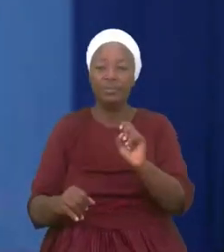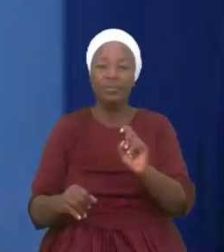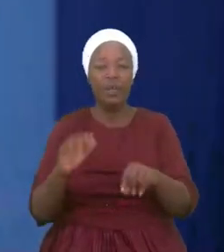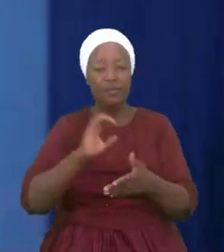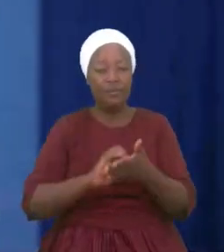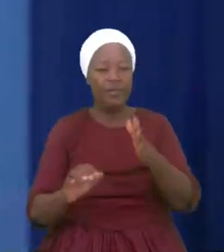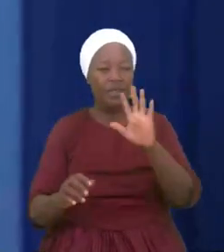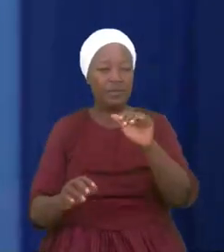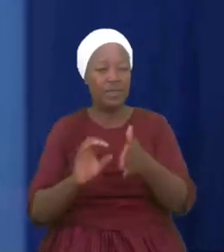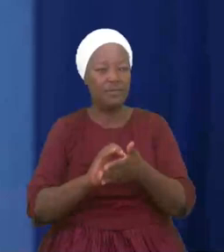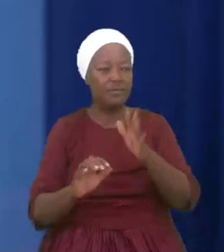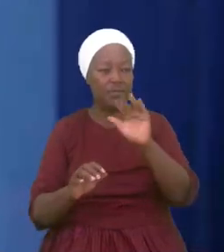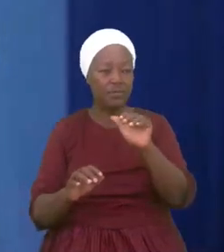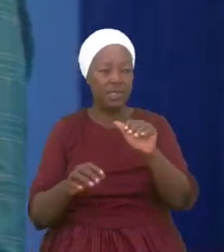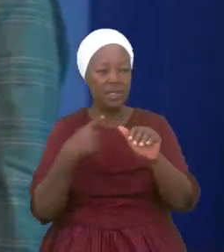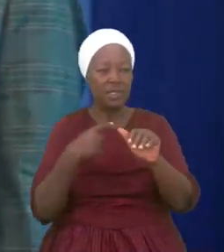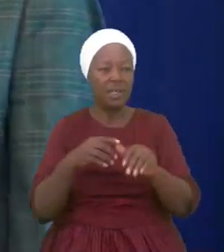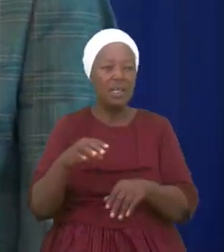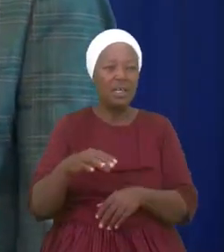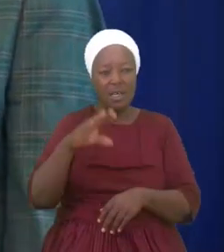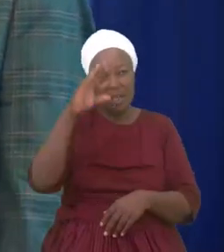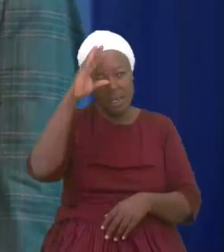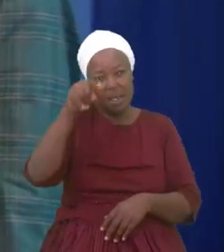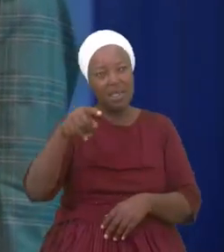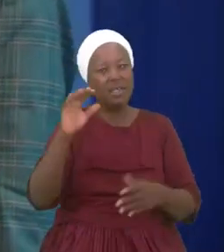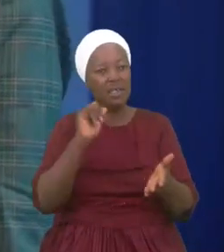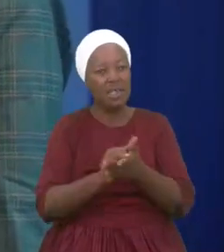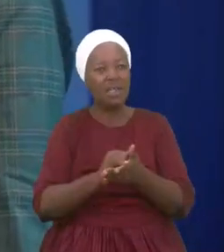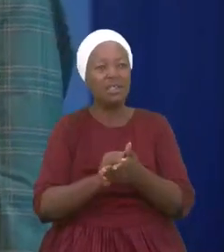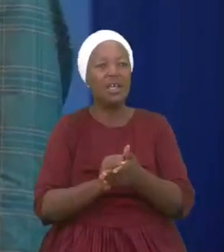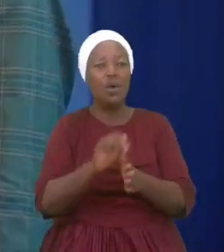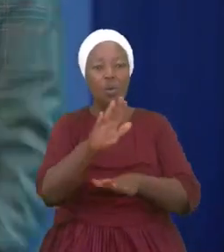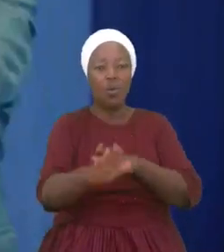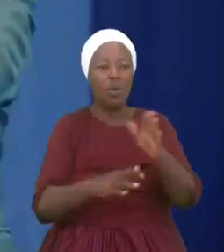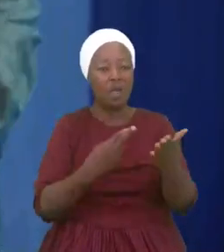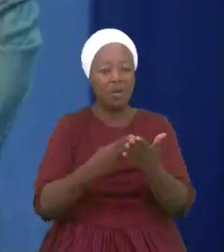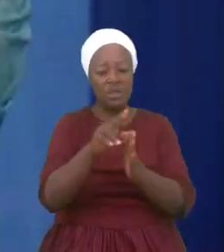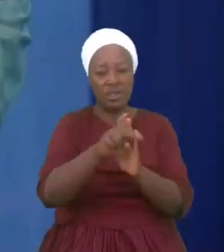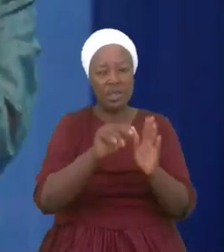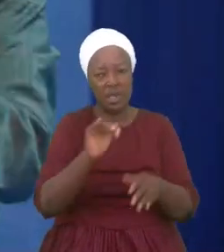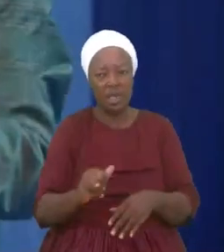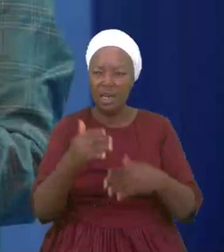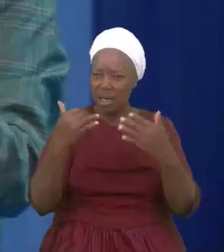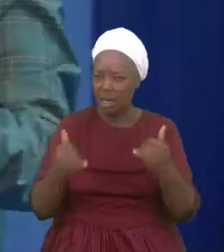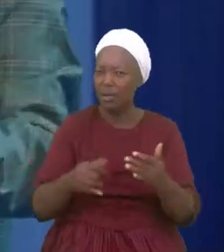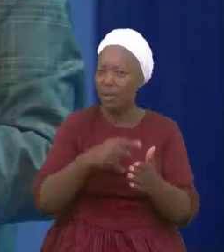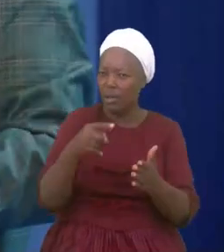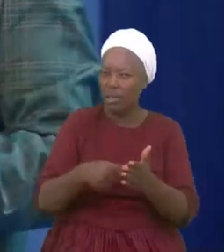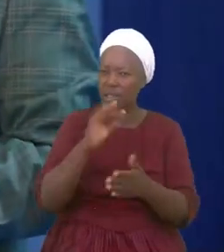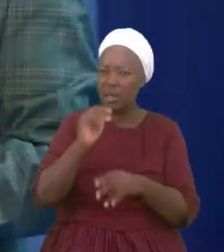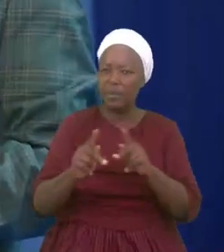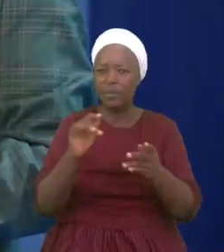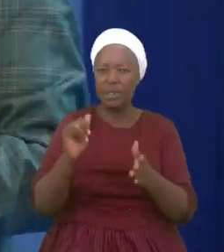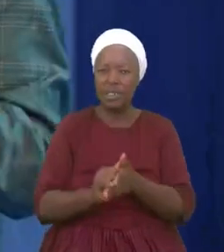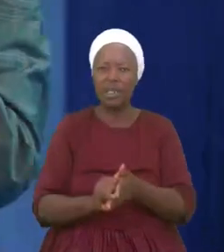auprès de flammes éternelles versées 15 dit celui qui marche dans la